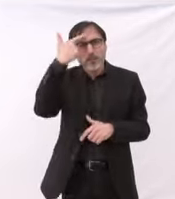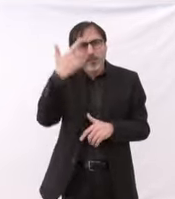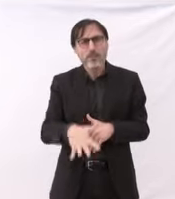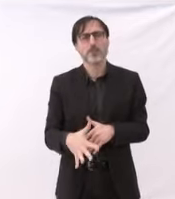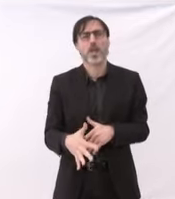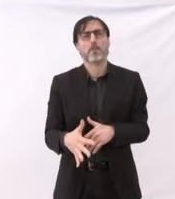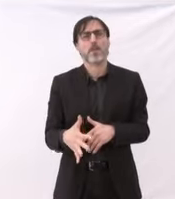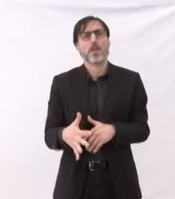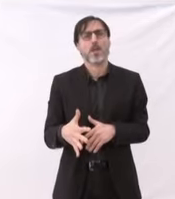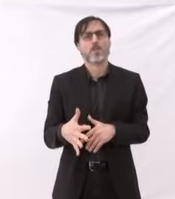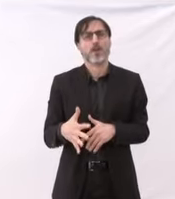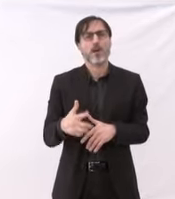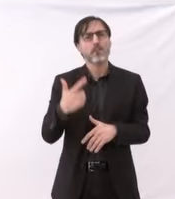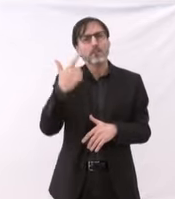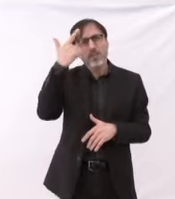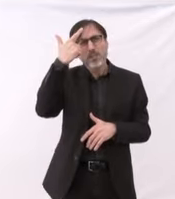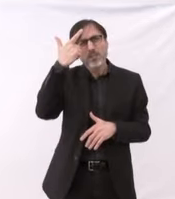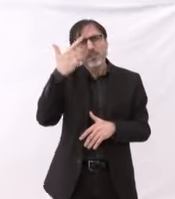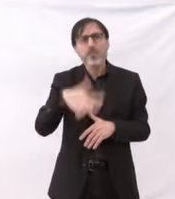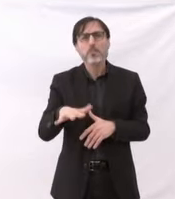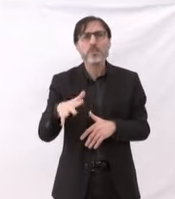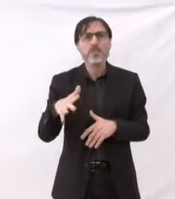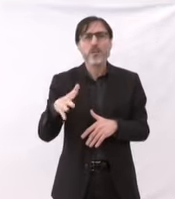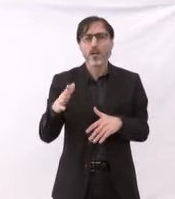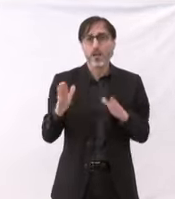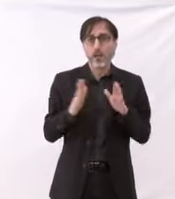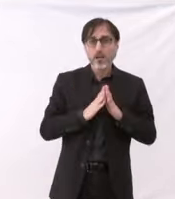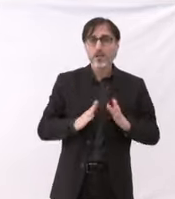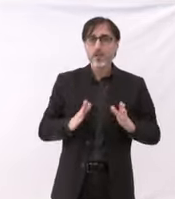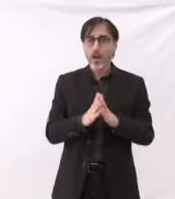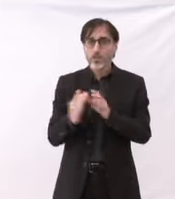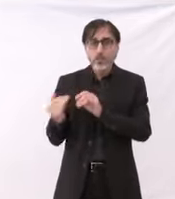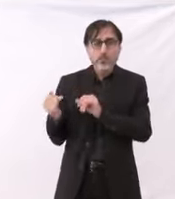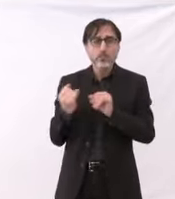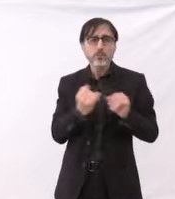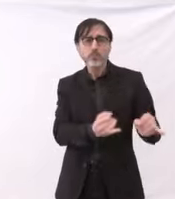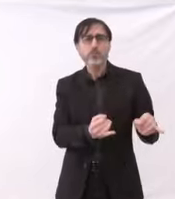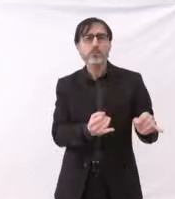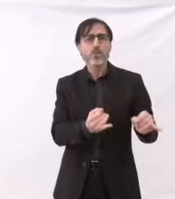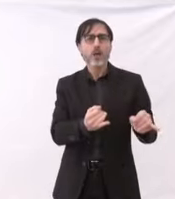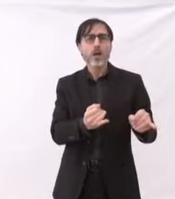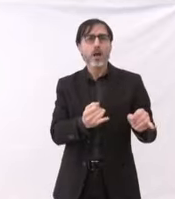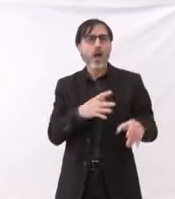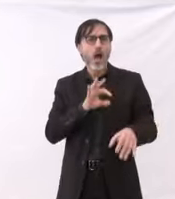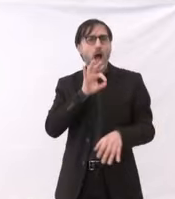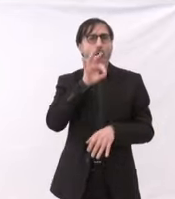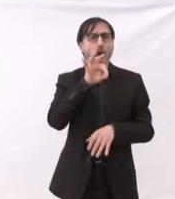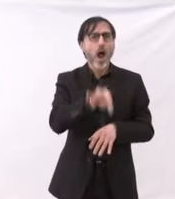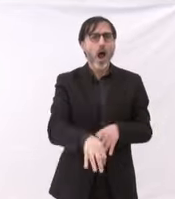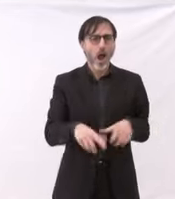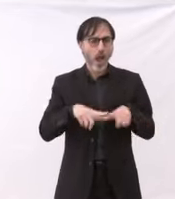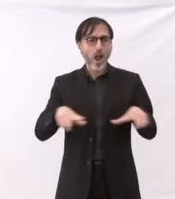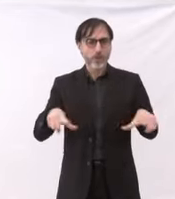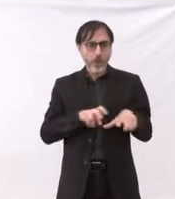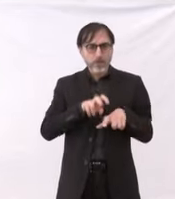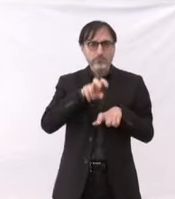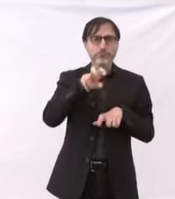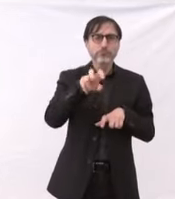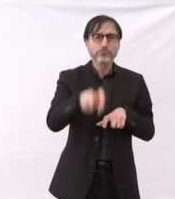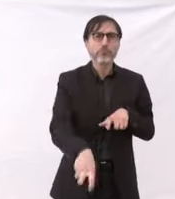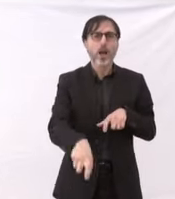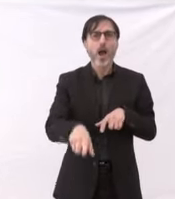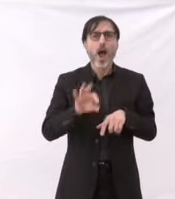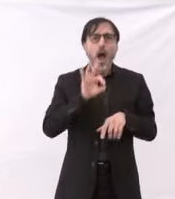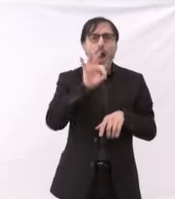sapeva uscire dalla sacristia ed era capace a scendere dall'altare per